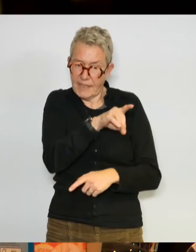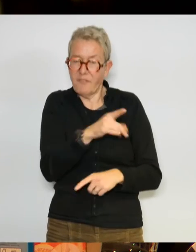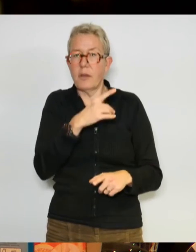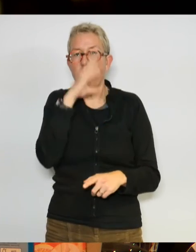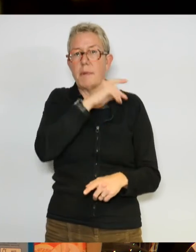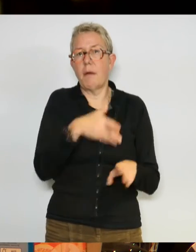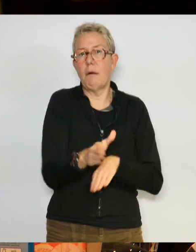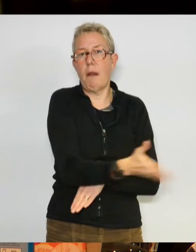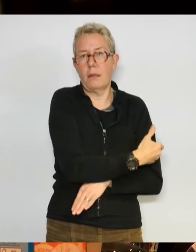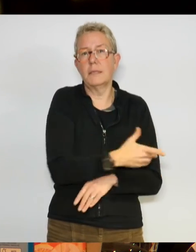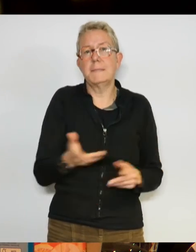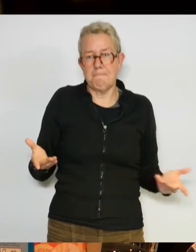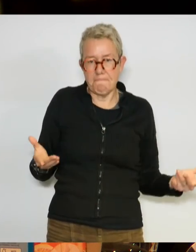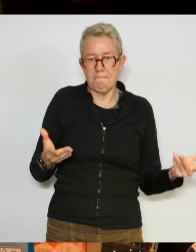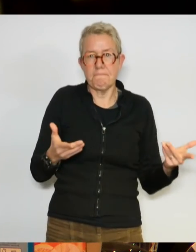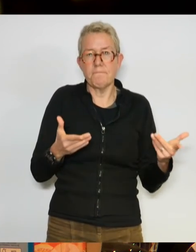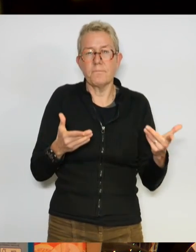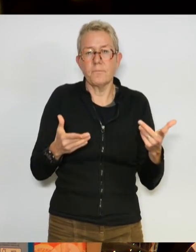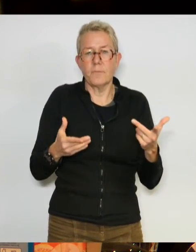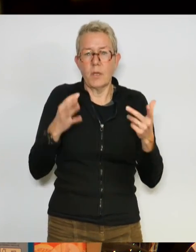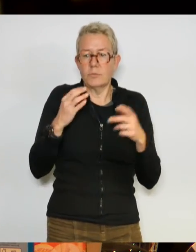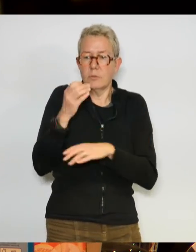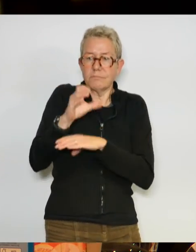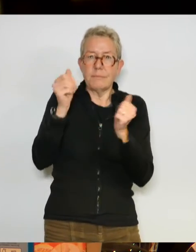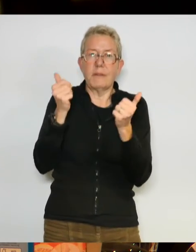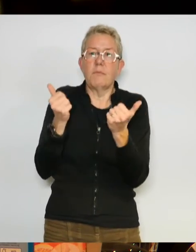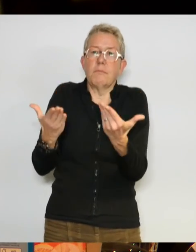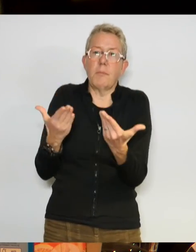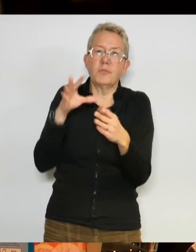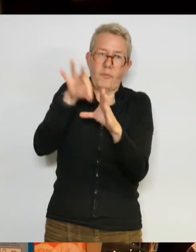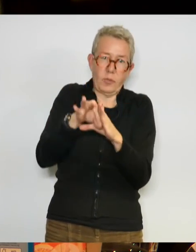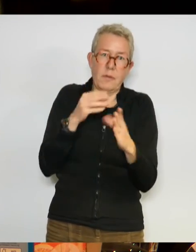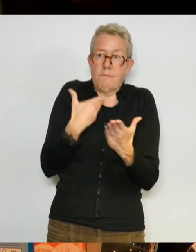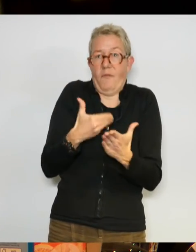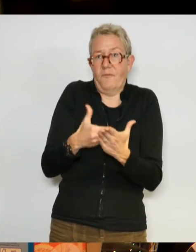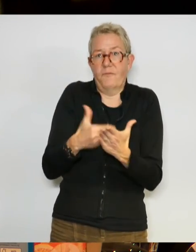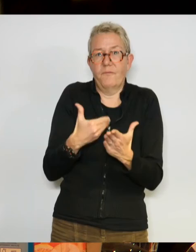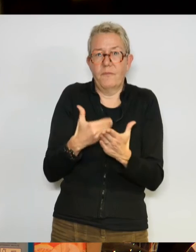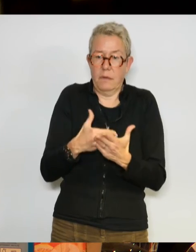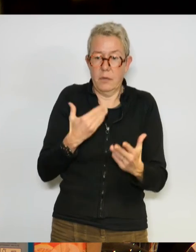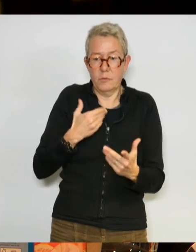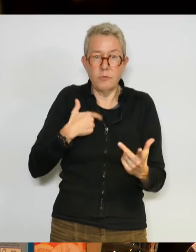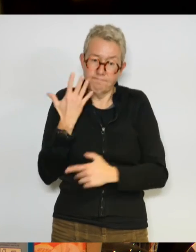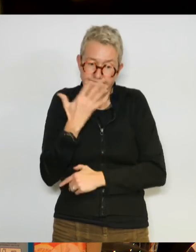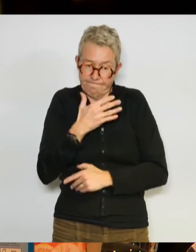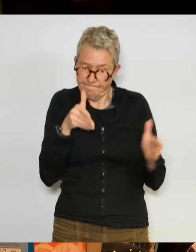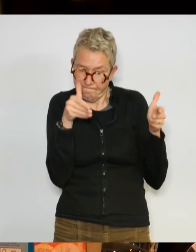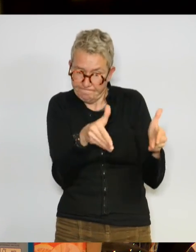crise sanitaire. La délibération qui vous est présentée aujourd'hui démontre une nouvelle fois que cette préoccupation est loin